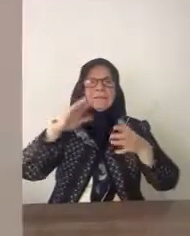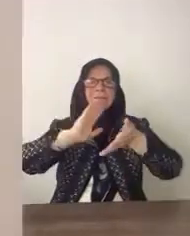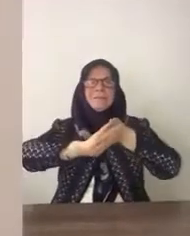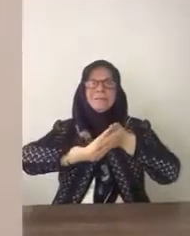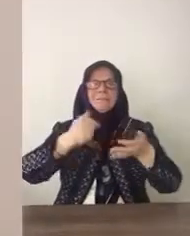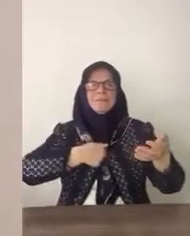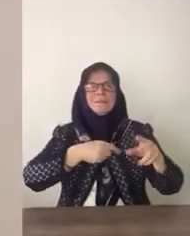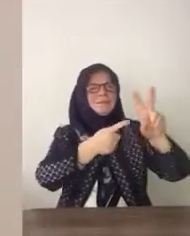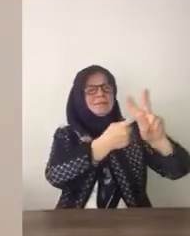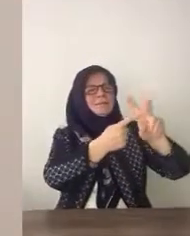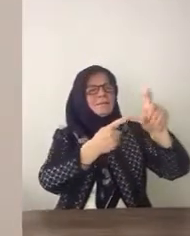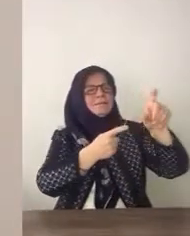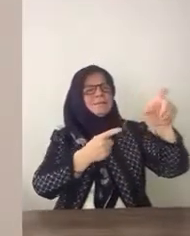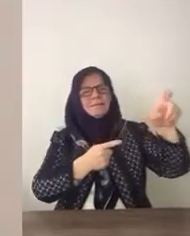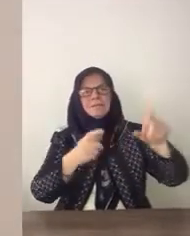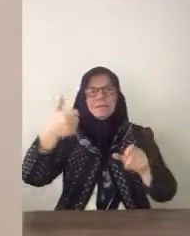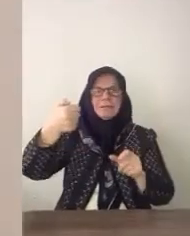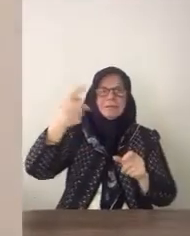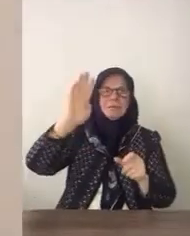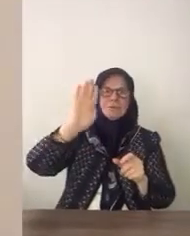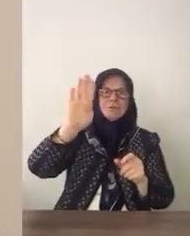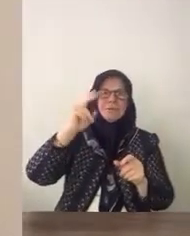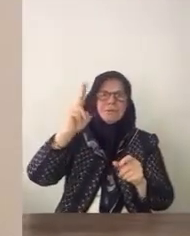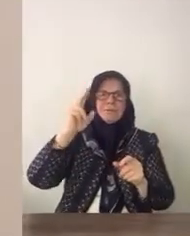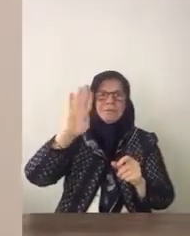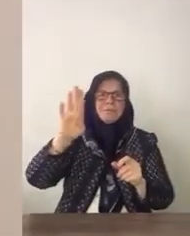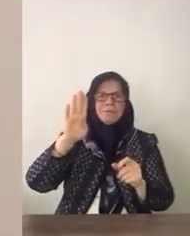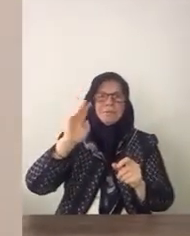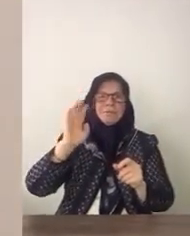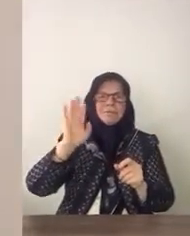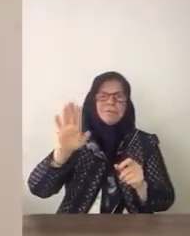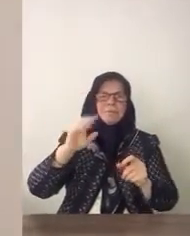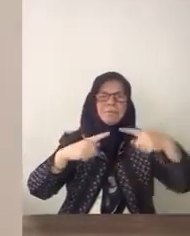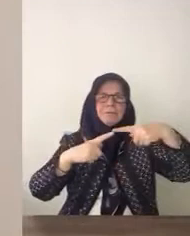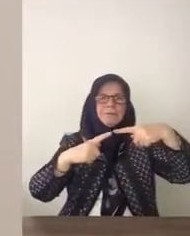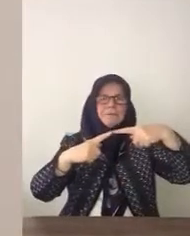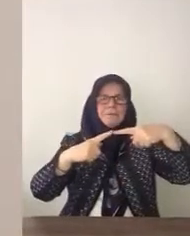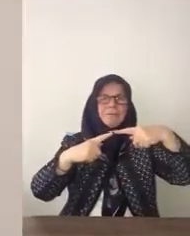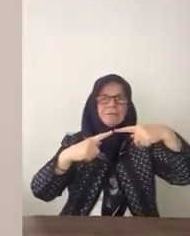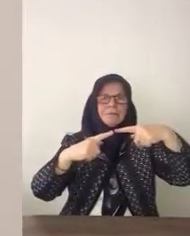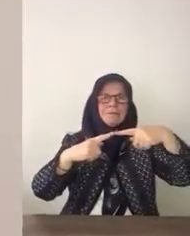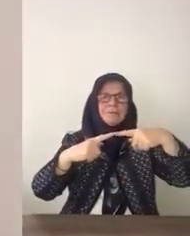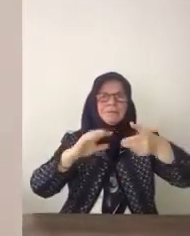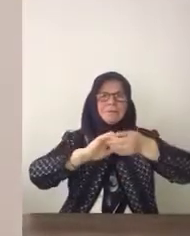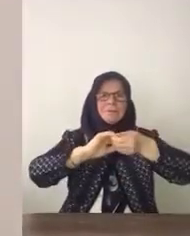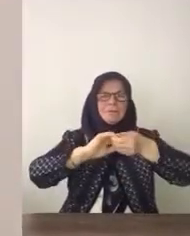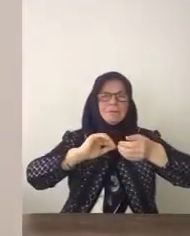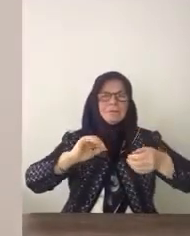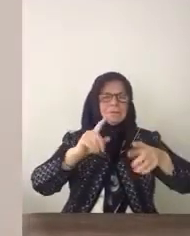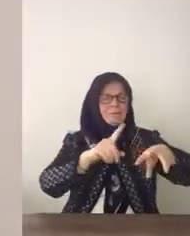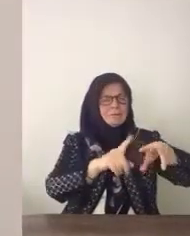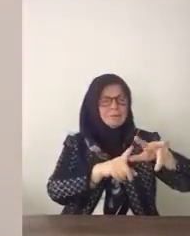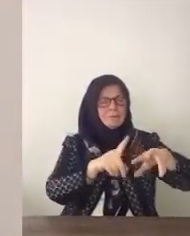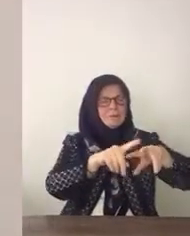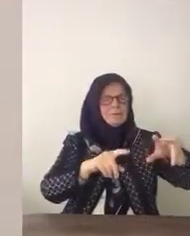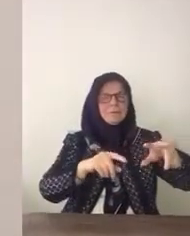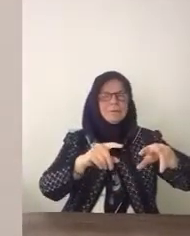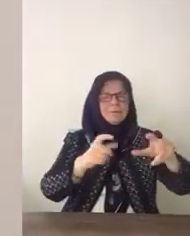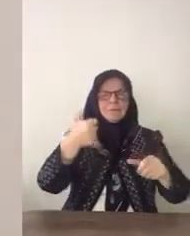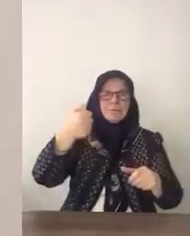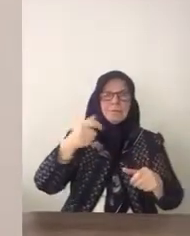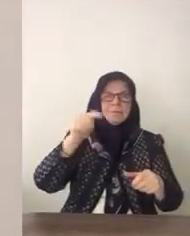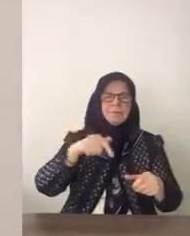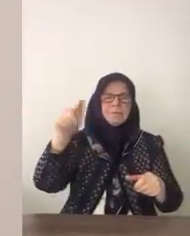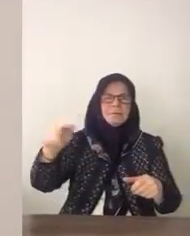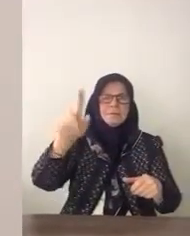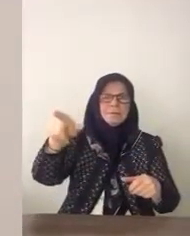Merhabalar arkadaşlar. Ben FRZ6429 Fortune Action takım üyelerinden Ada Çakmak. Bugün sizlerle sihirli oklar deneyini